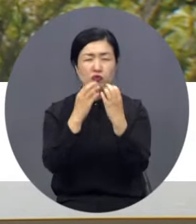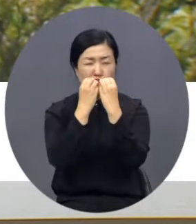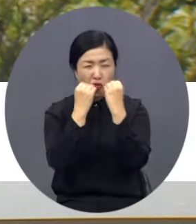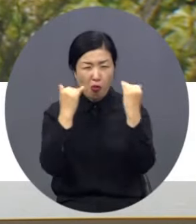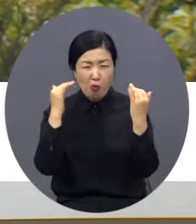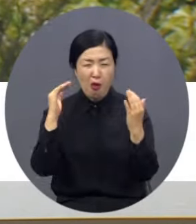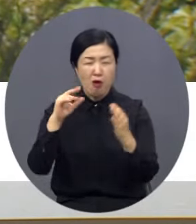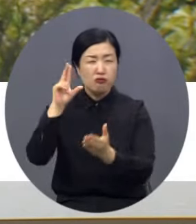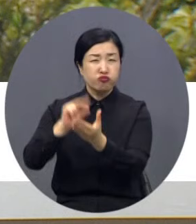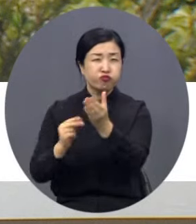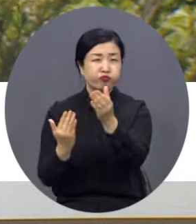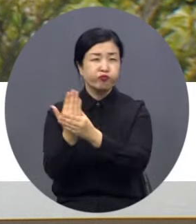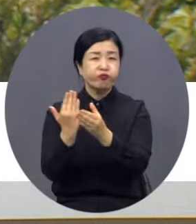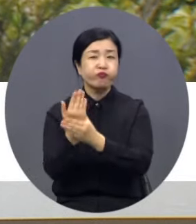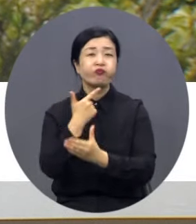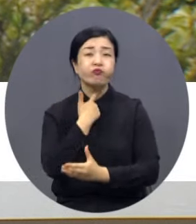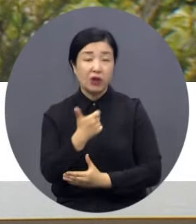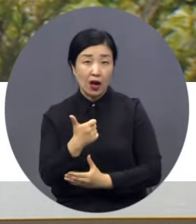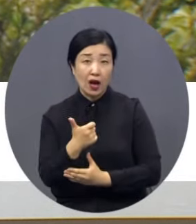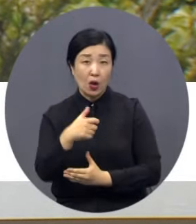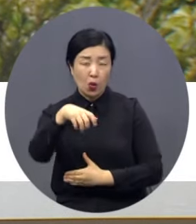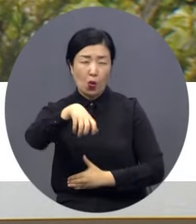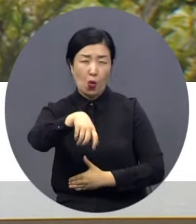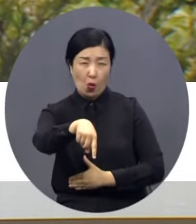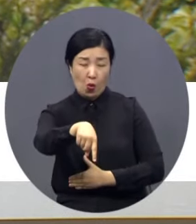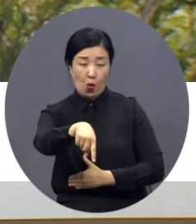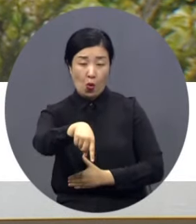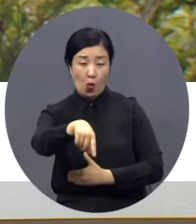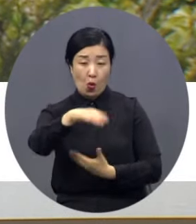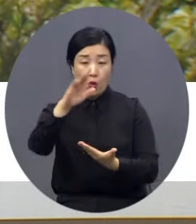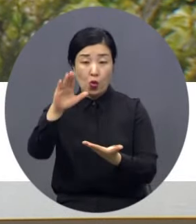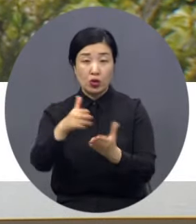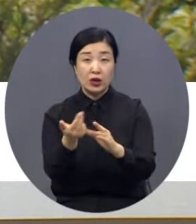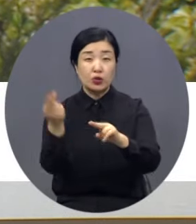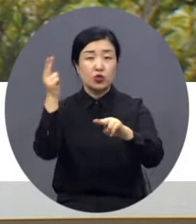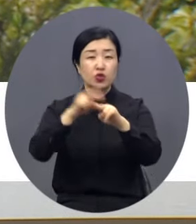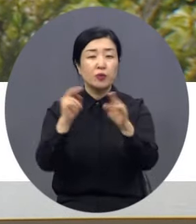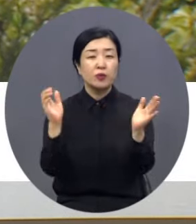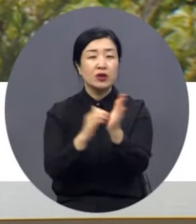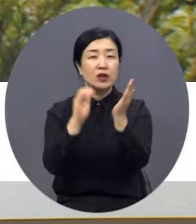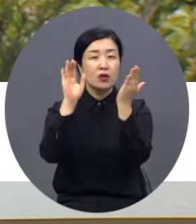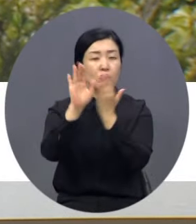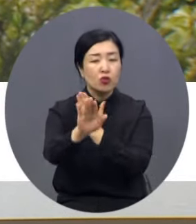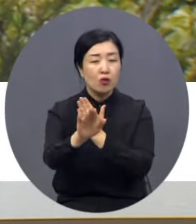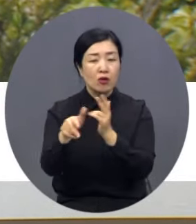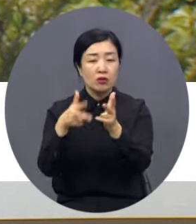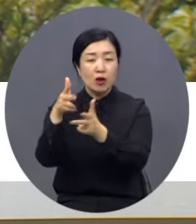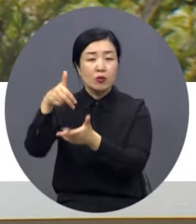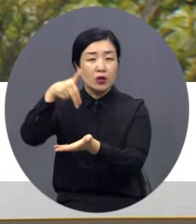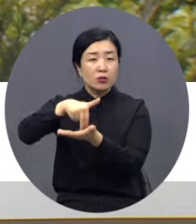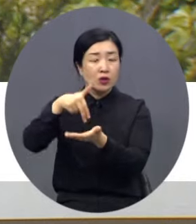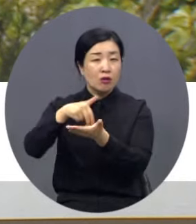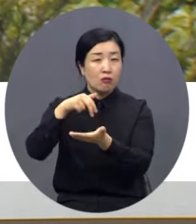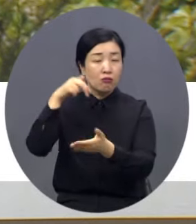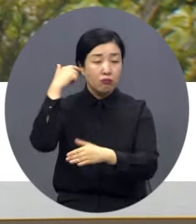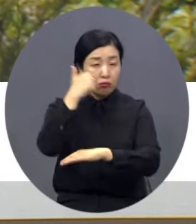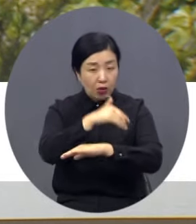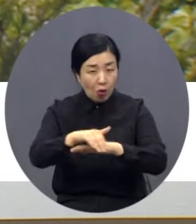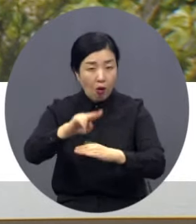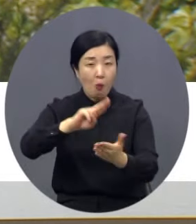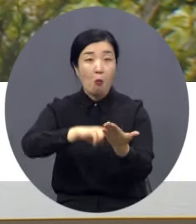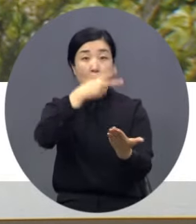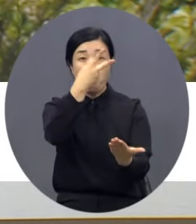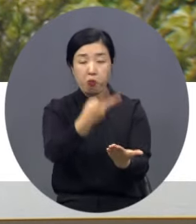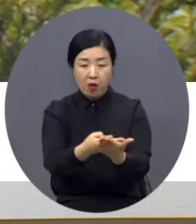논란이 잃었던 곳인데요 특히 오영훈 도지사가 취임한 이후 사업자에게 유리한 쪽으로이 사업 계획을 변경해